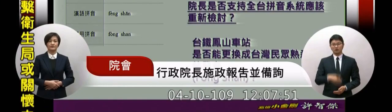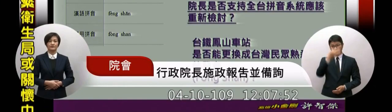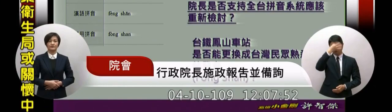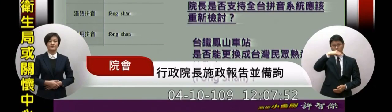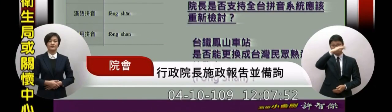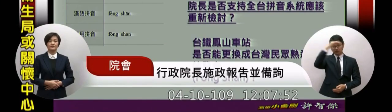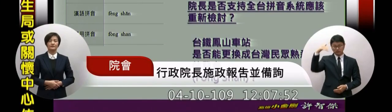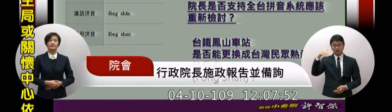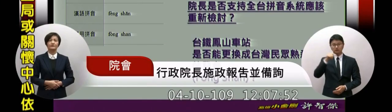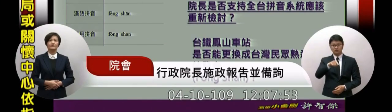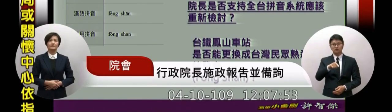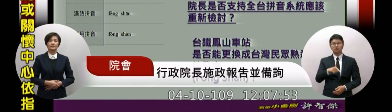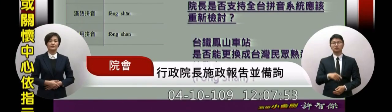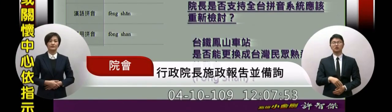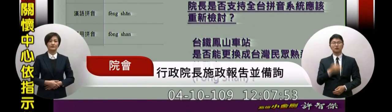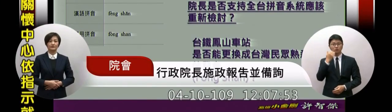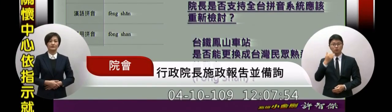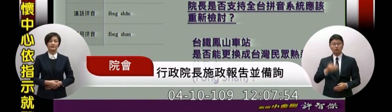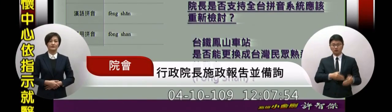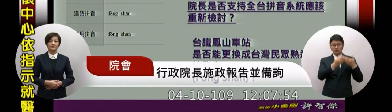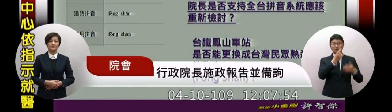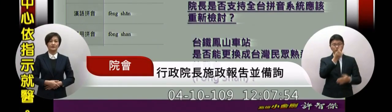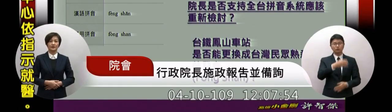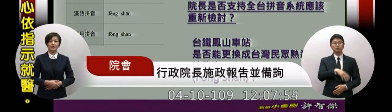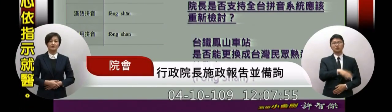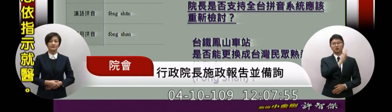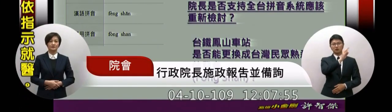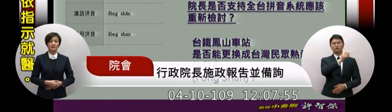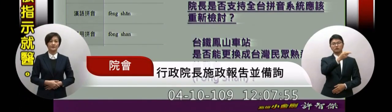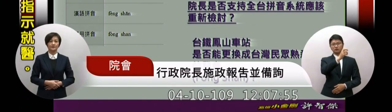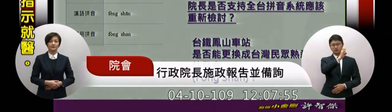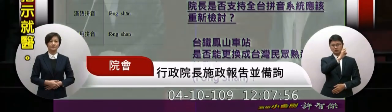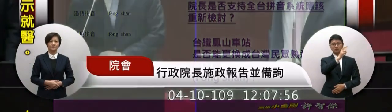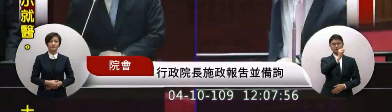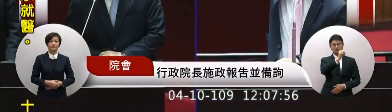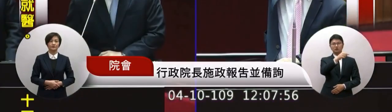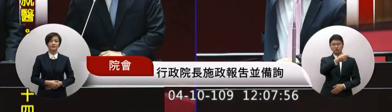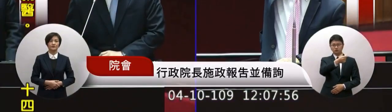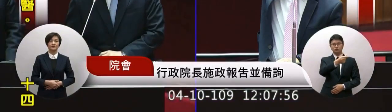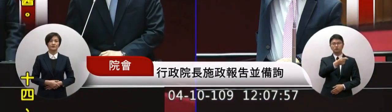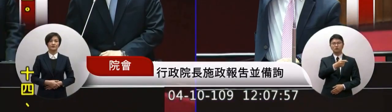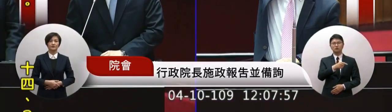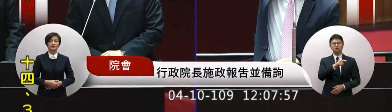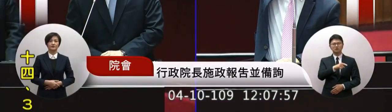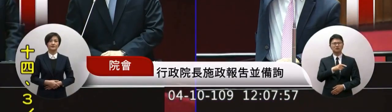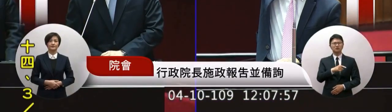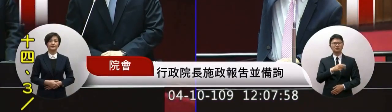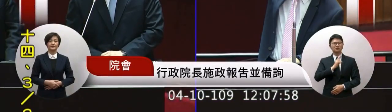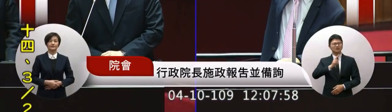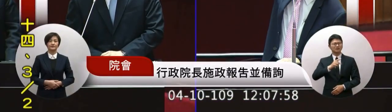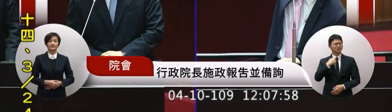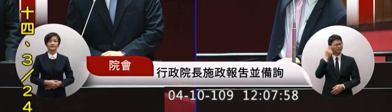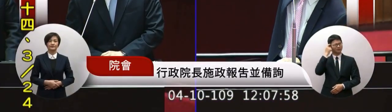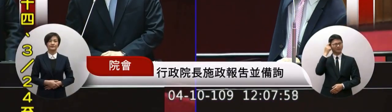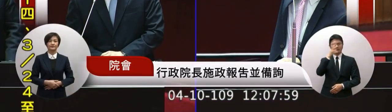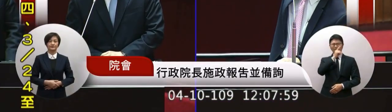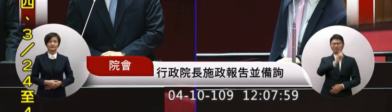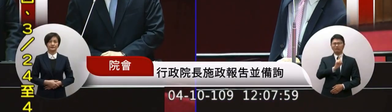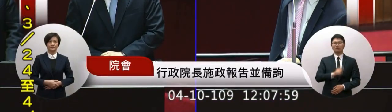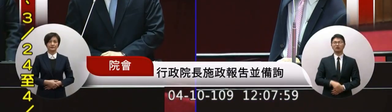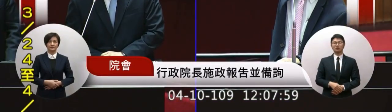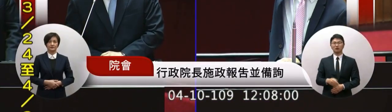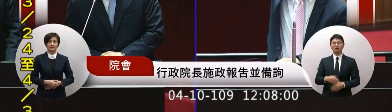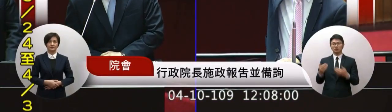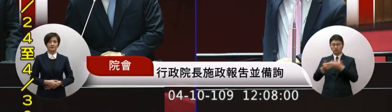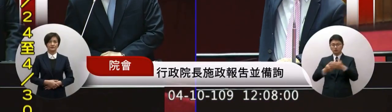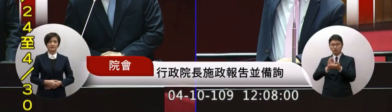啊，在上面汉语拼音呢，它就是 FENG 分分散，分散我都不知道是什么了，然后底下呢，通用拼音